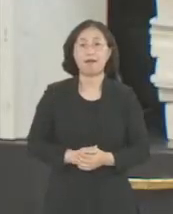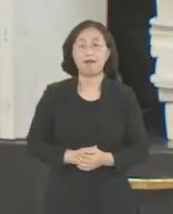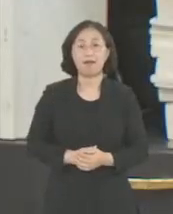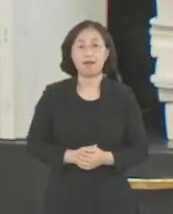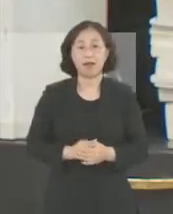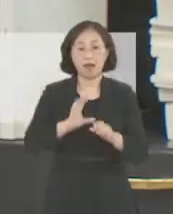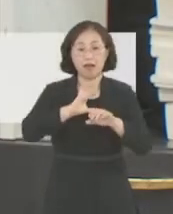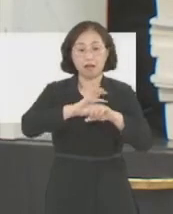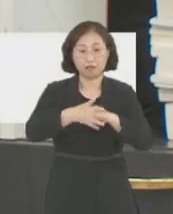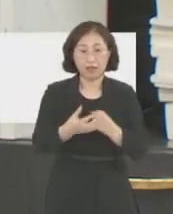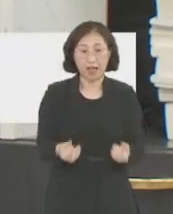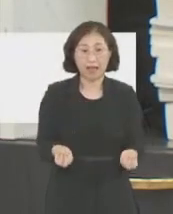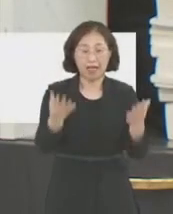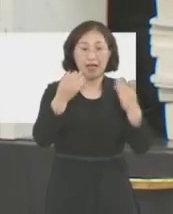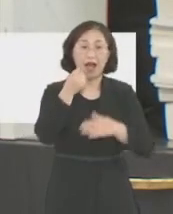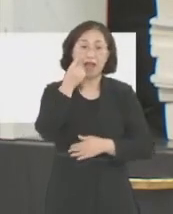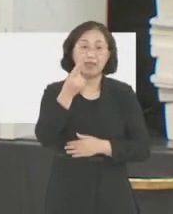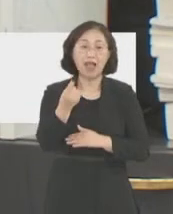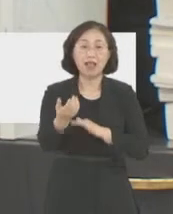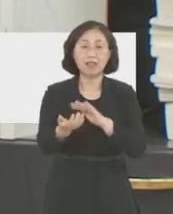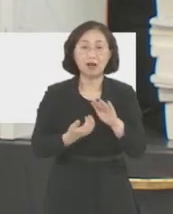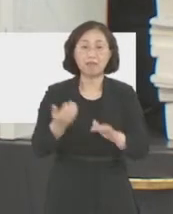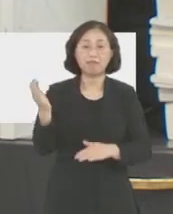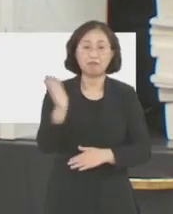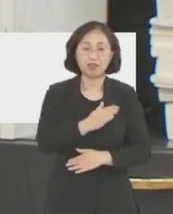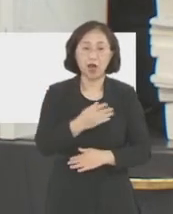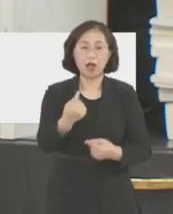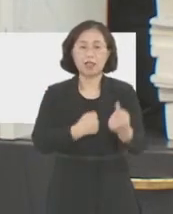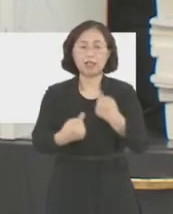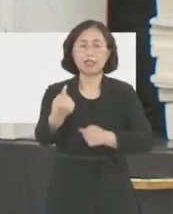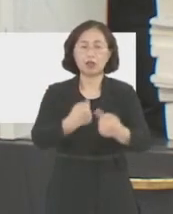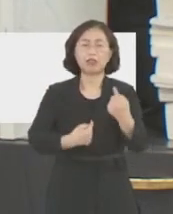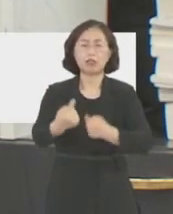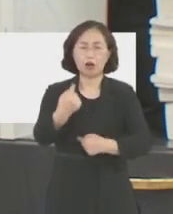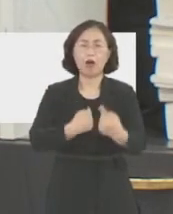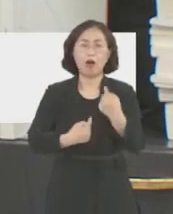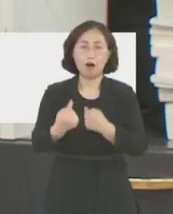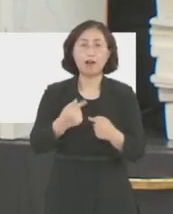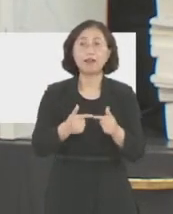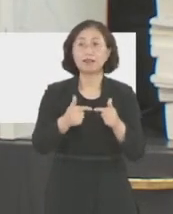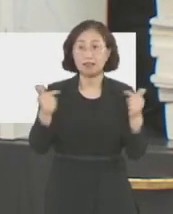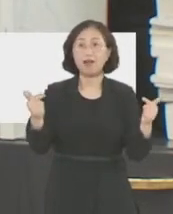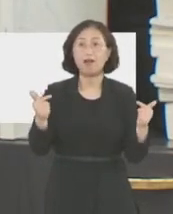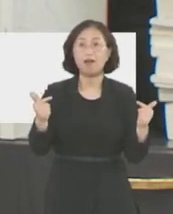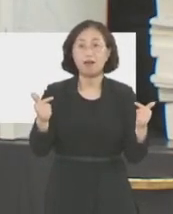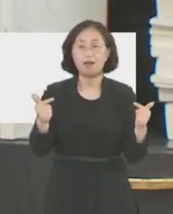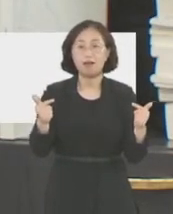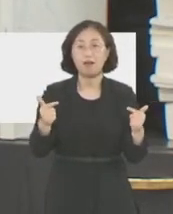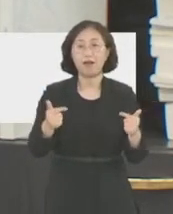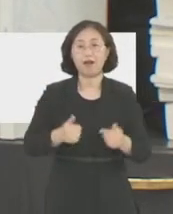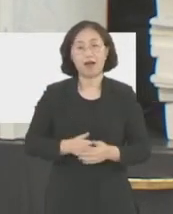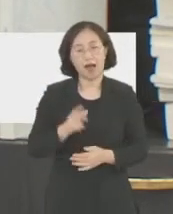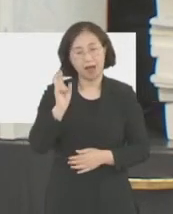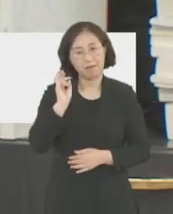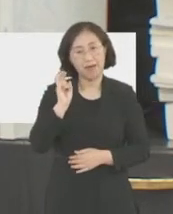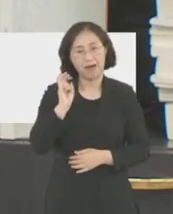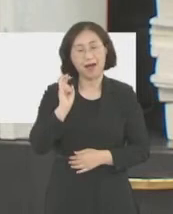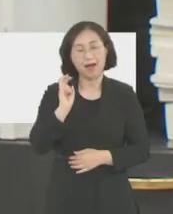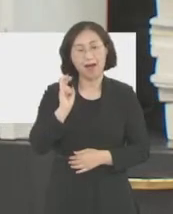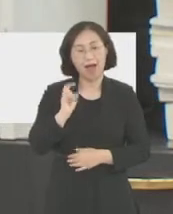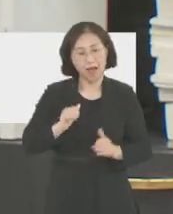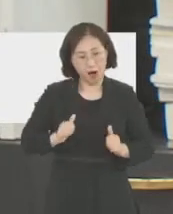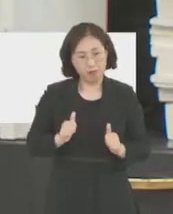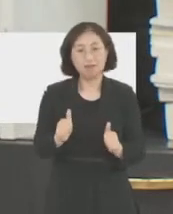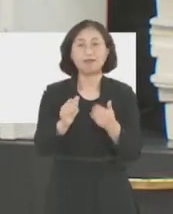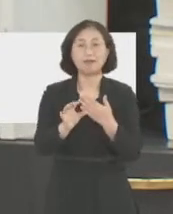통상적으로 국제 행사는 한 달 전부터 참가 신청이 많이 늘어나고 있는 그런 추세 비춰서 저희들이